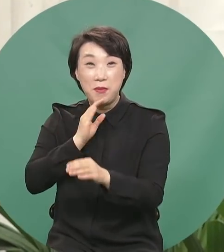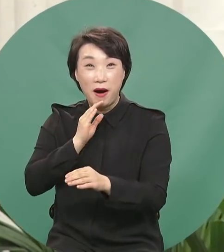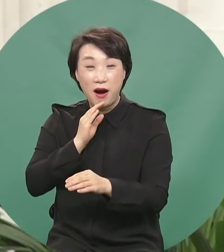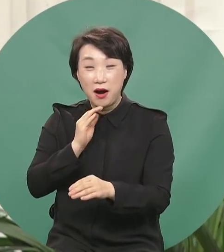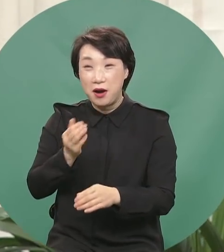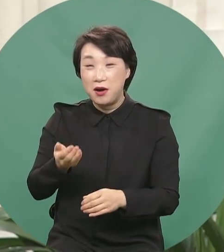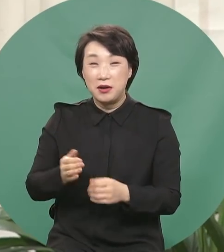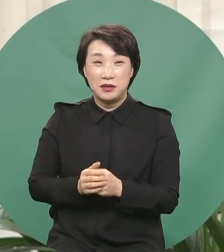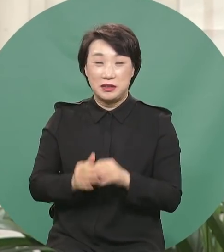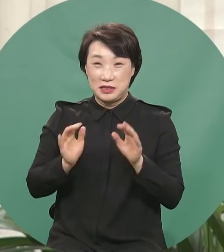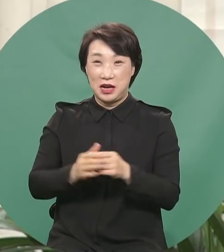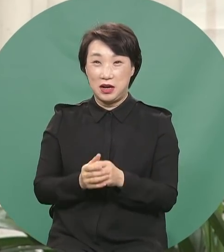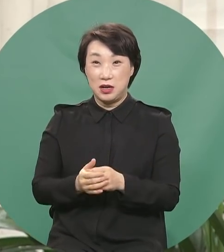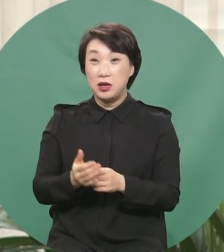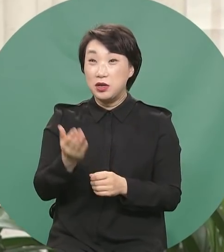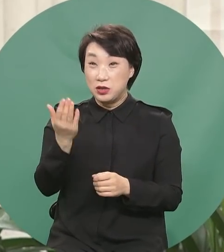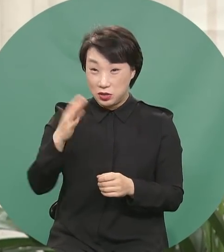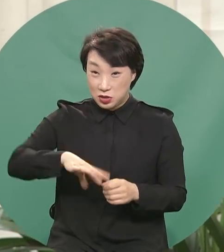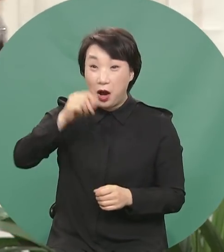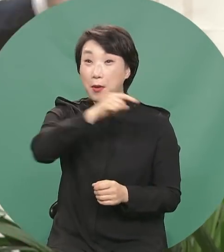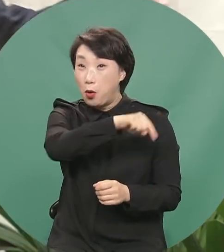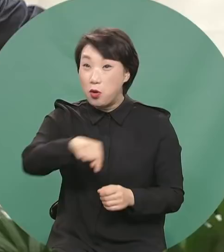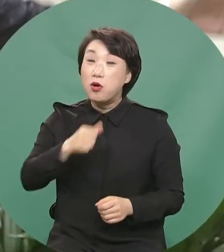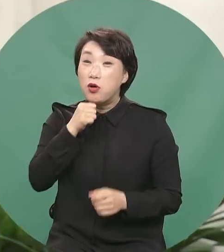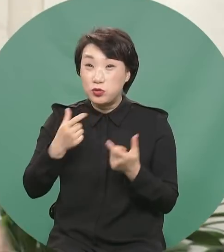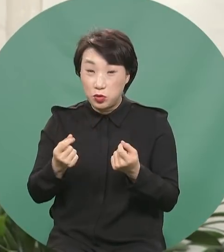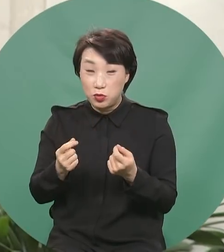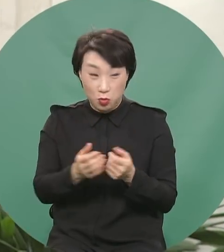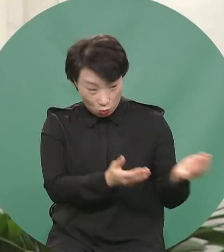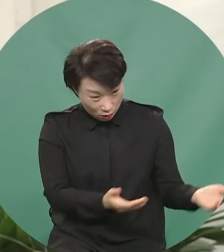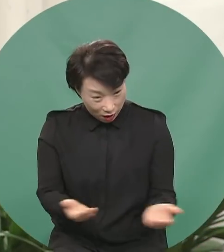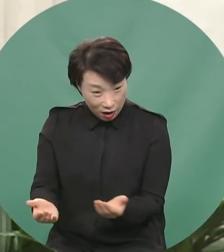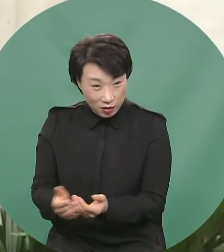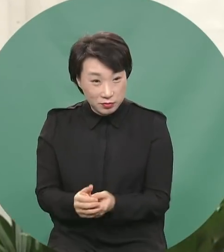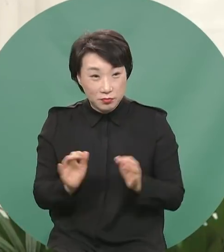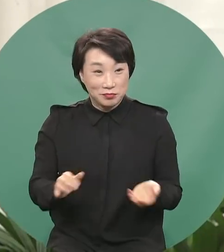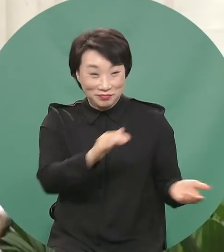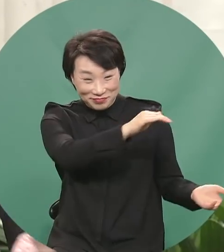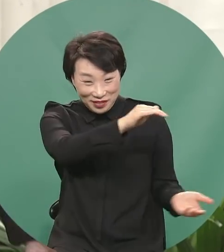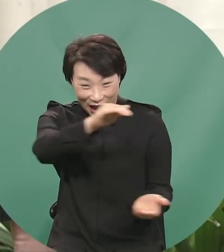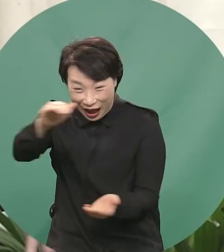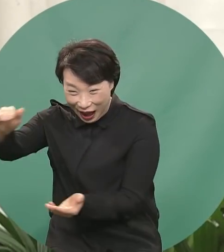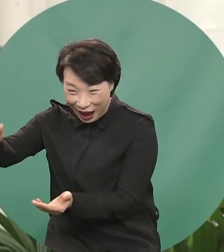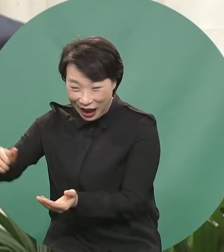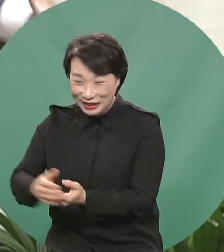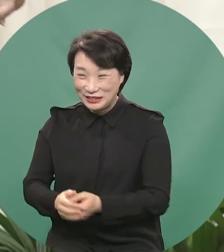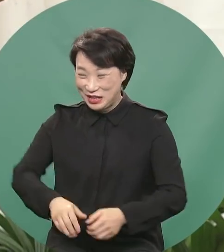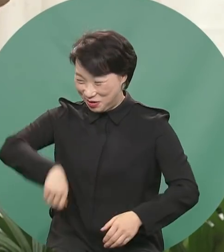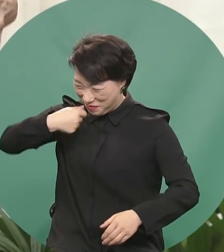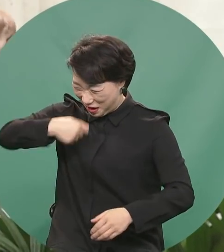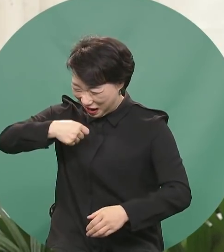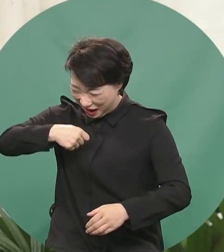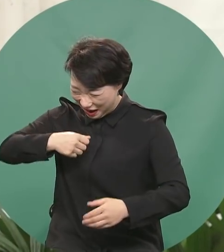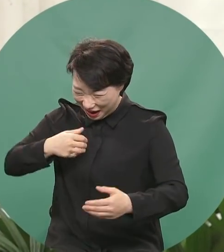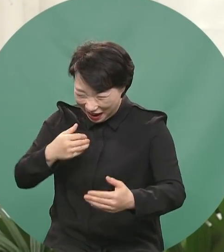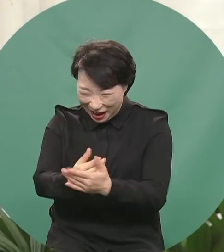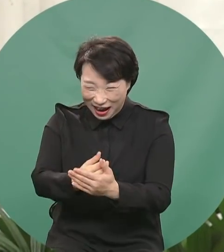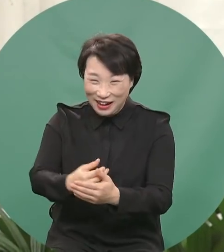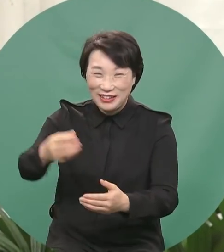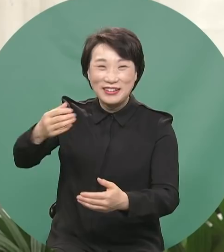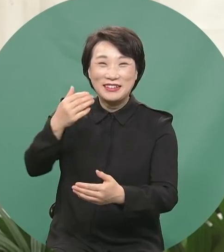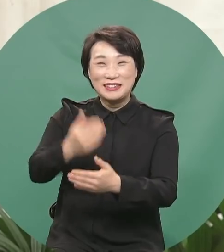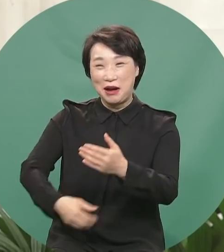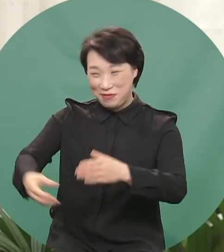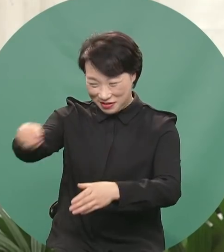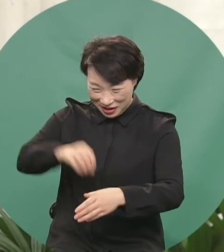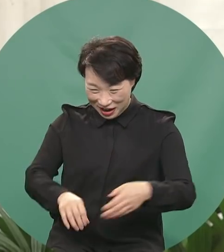음식을 전해왔던 그 집과 똑같이 손님들이 그저 실컷 먹고 싸가지고 전부 다